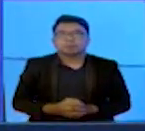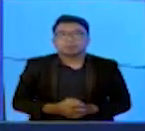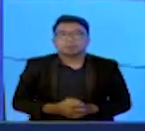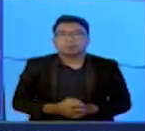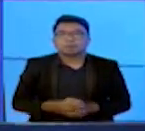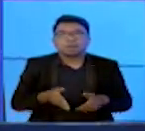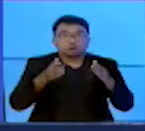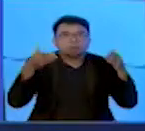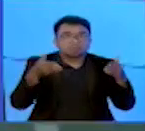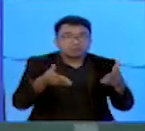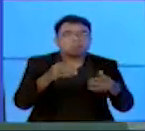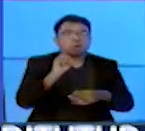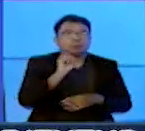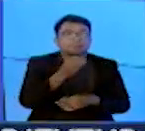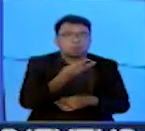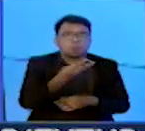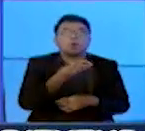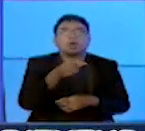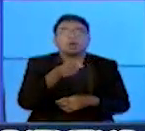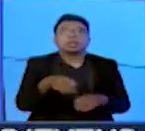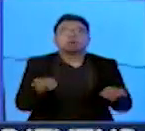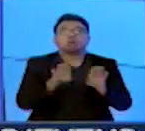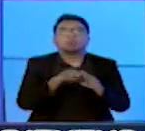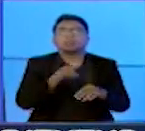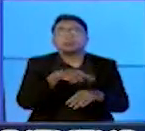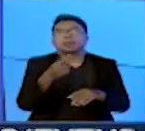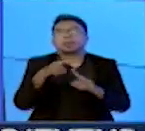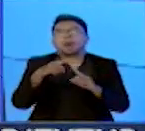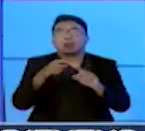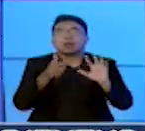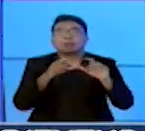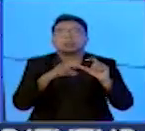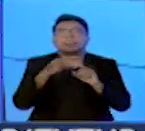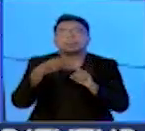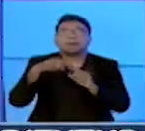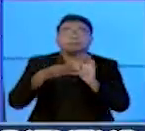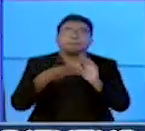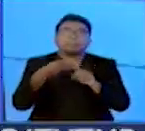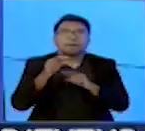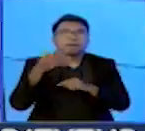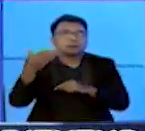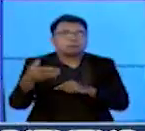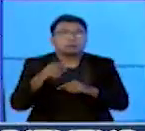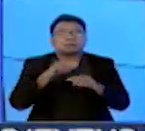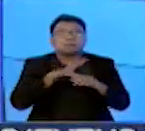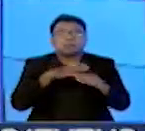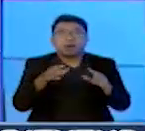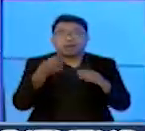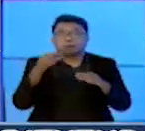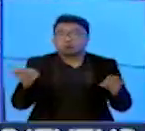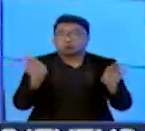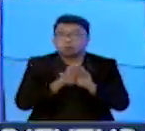hai gedung kompleks kementerian komunikasi dan informatika kemkominfo ditutup hingga enam september mendatang selama penutupan